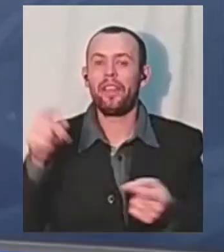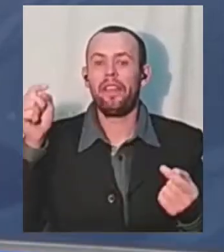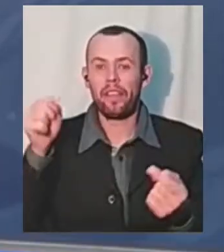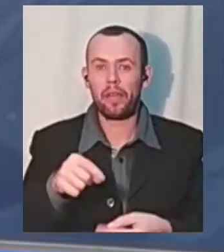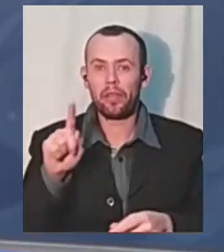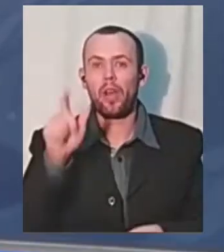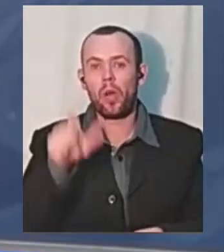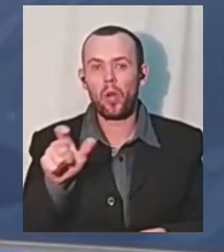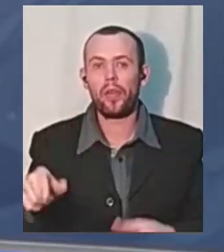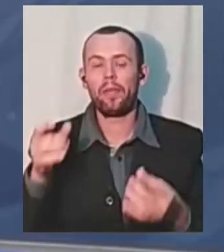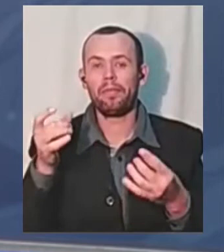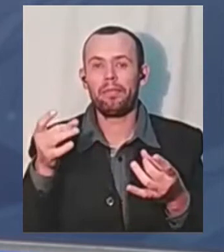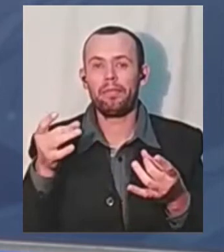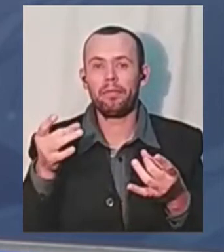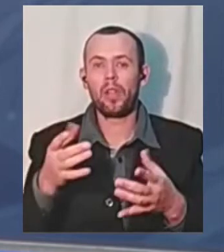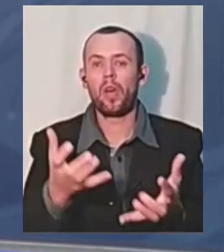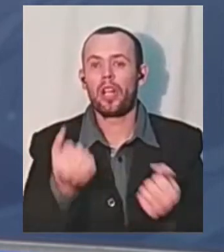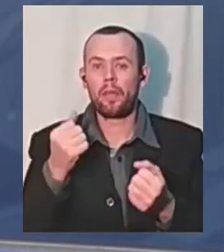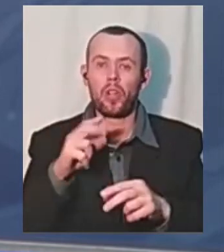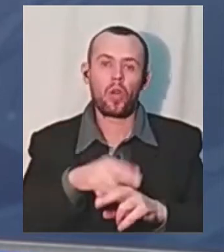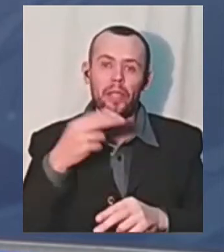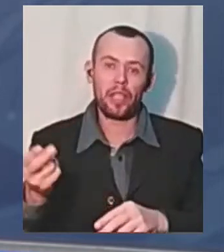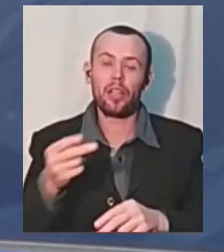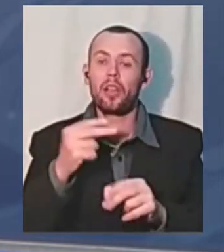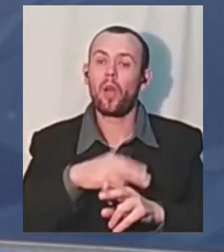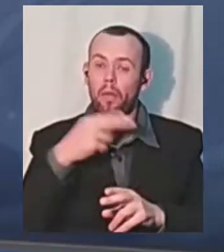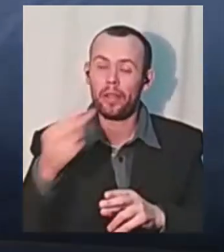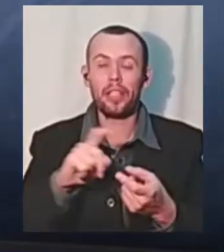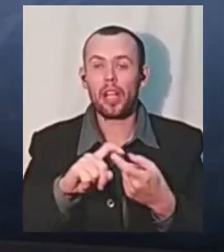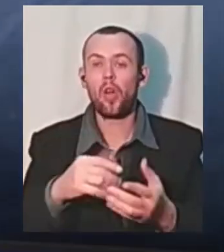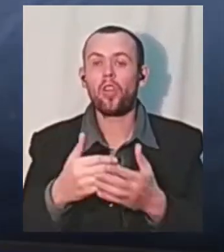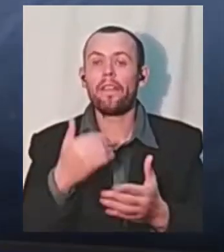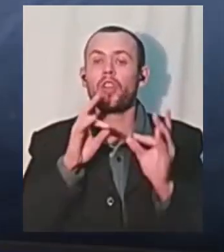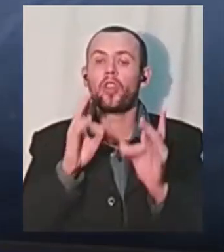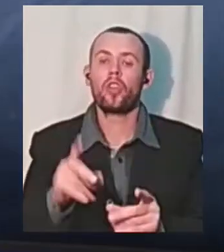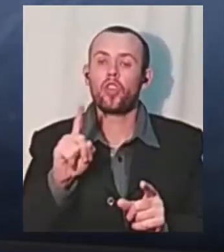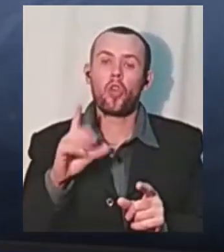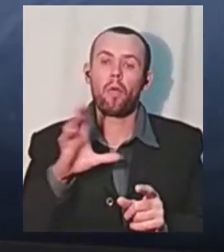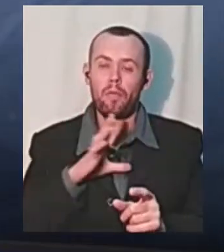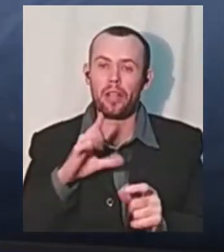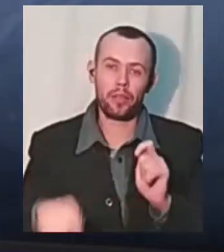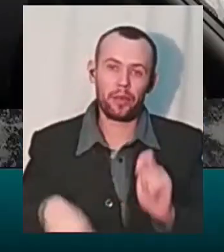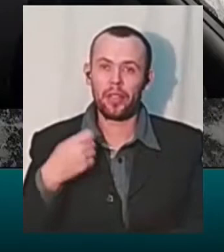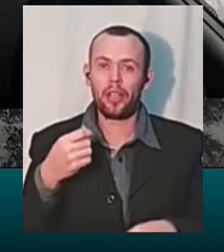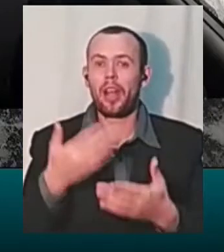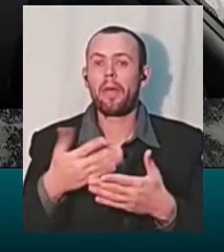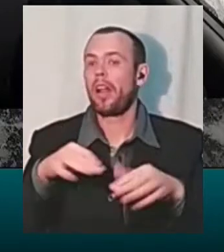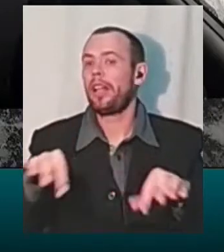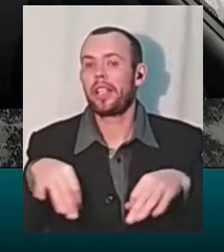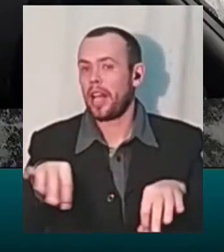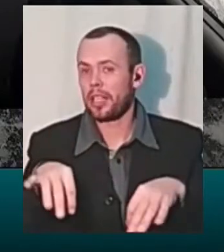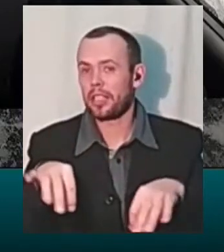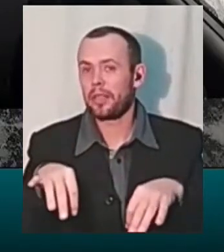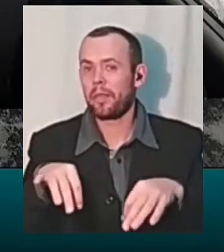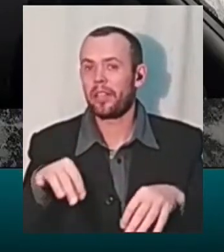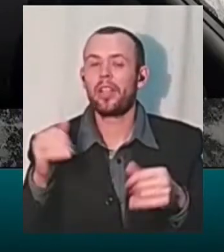вдалося отримати компенсацію. Компенсація залежить від шкоди, що була завдана, наприклад, транспортному засобу. Якщо це